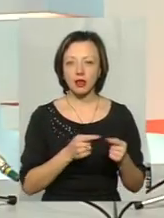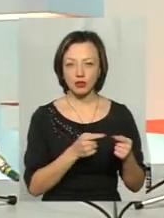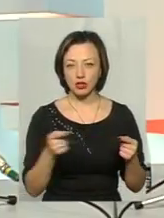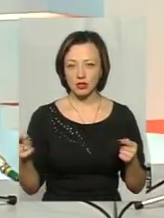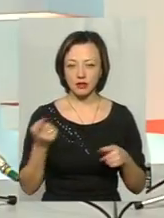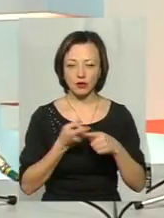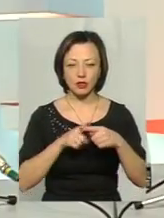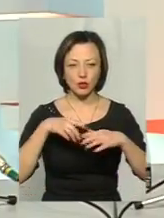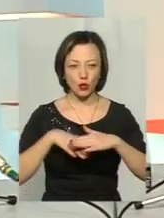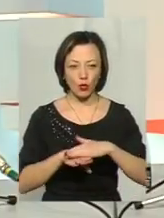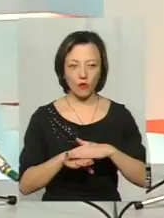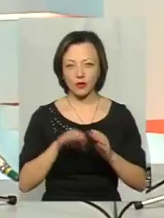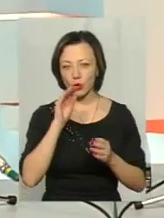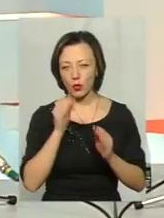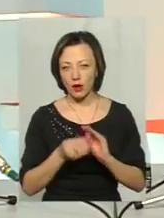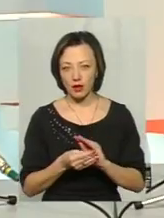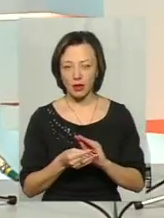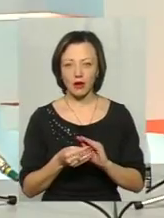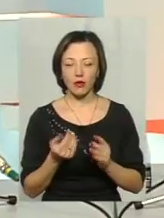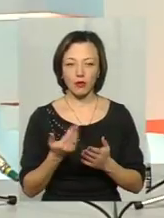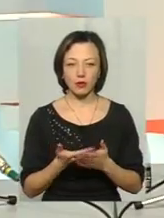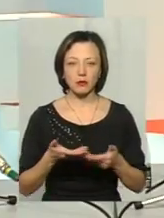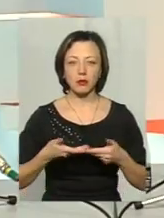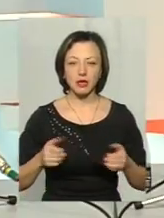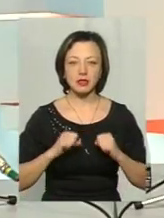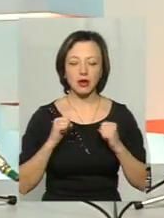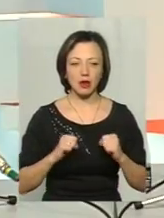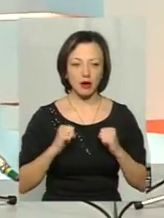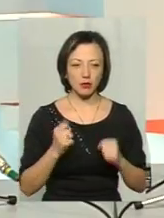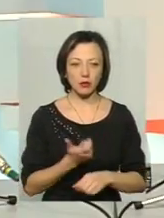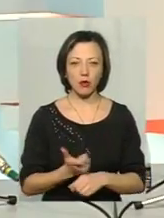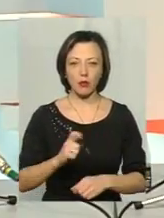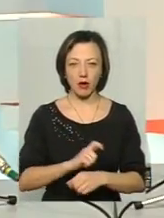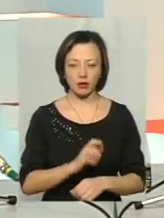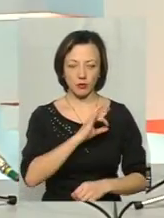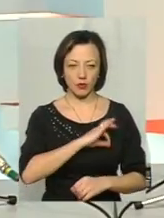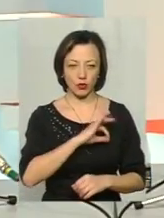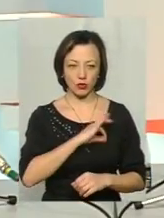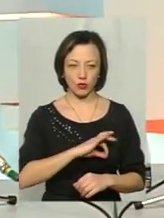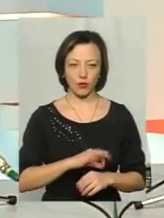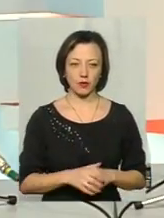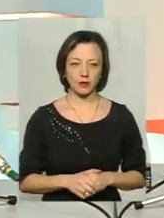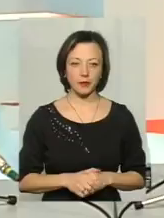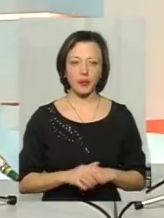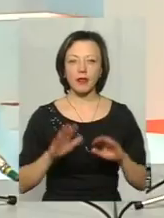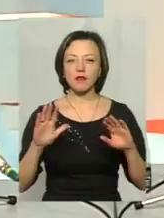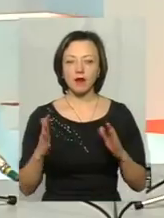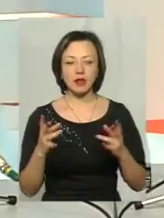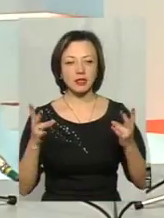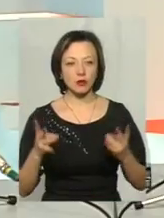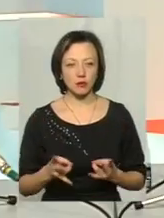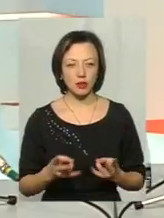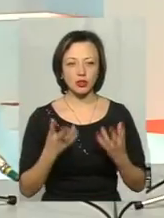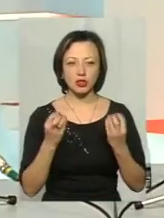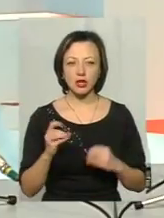оці от сховища, укриття, от, ми стараємося по максимуму їх використовувати в разі необхідності. Я